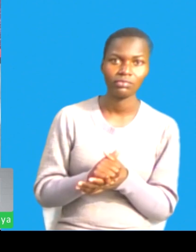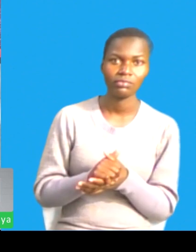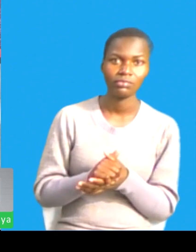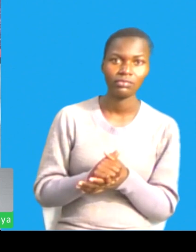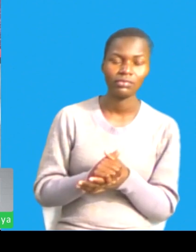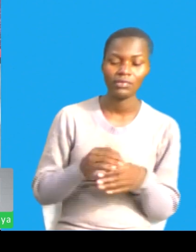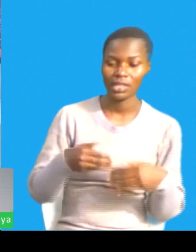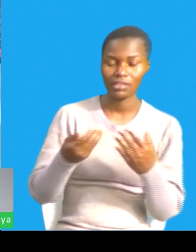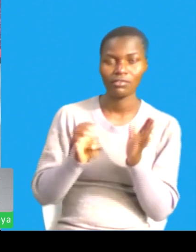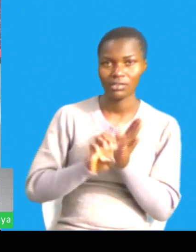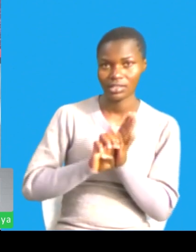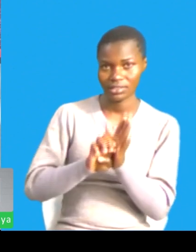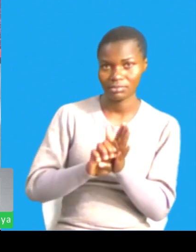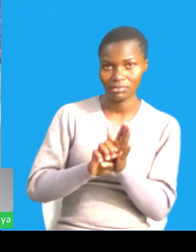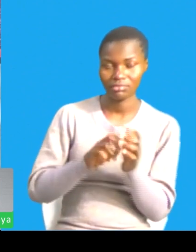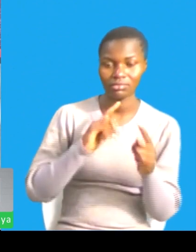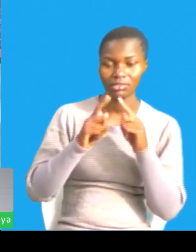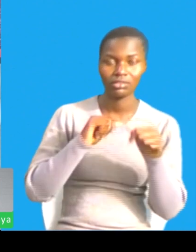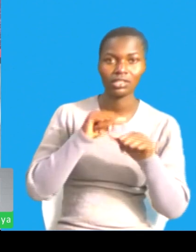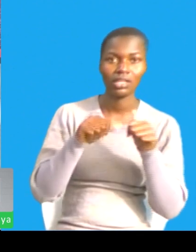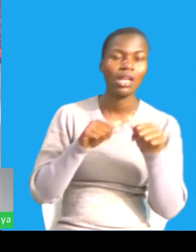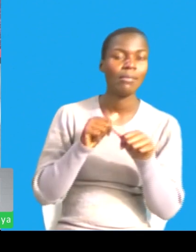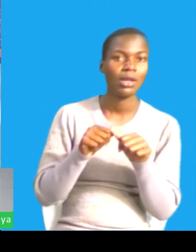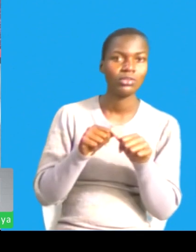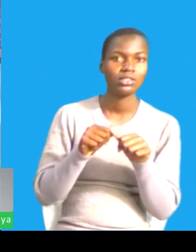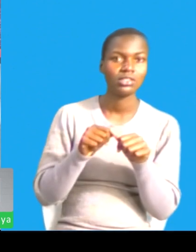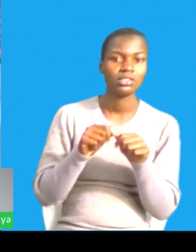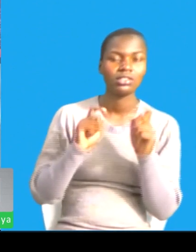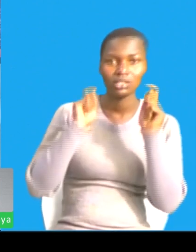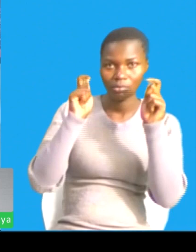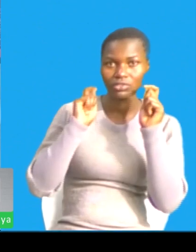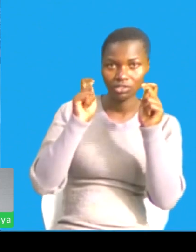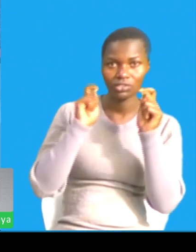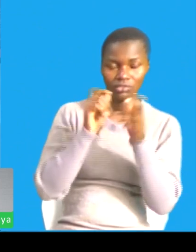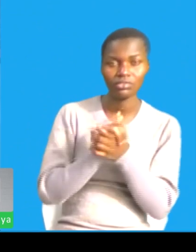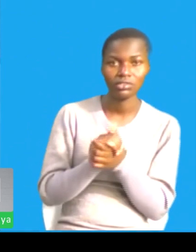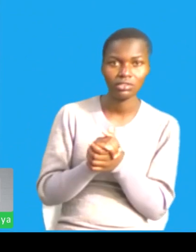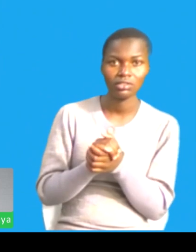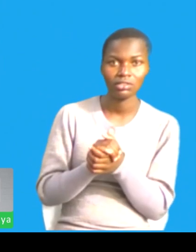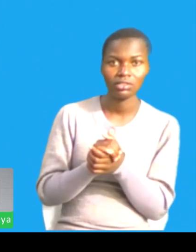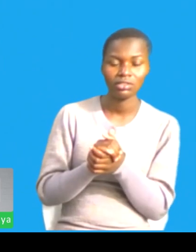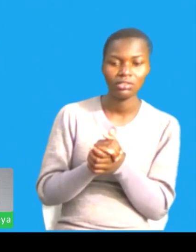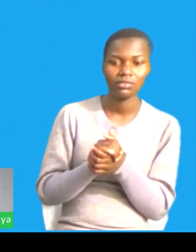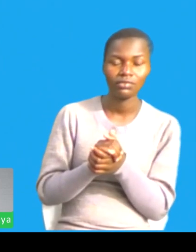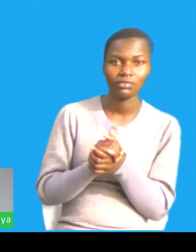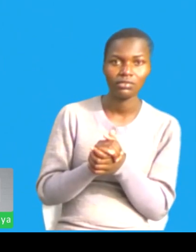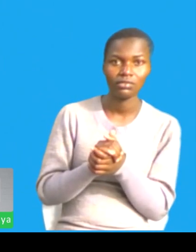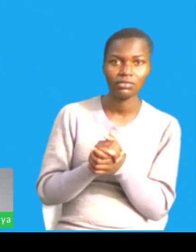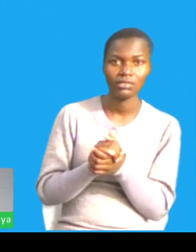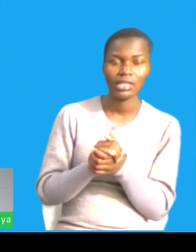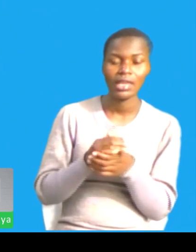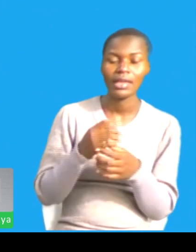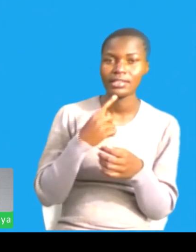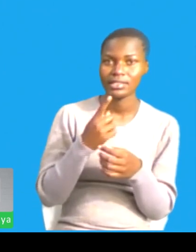Nikikupatia example tunaongea mambo ya demos ethnic profiling, right, ni kama kusema ya kwamba mtu anasema ati